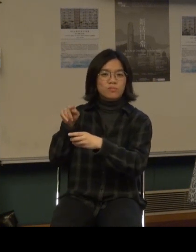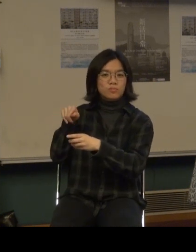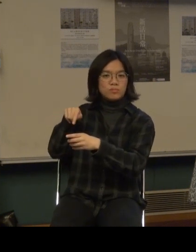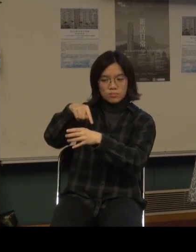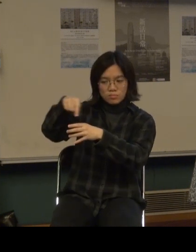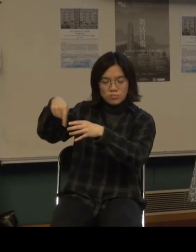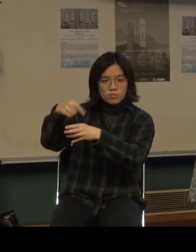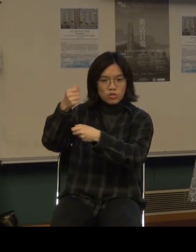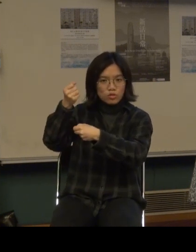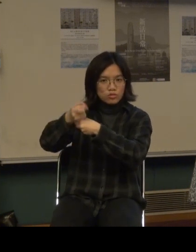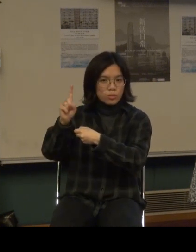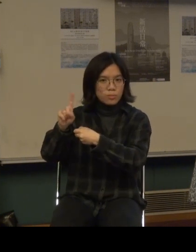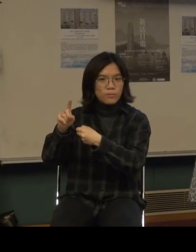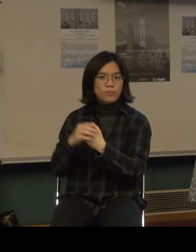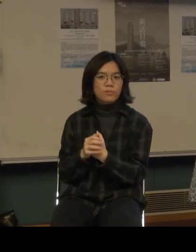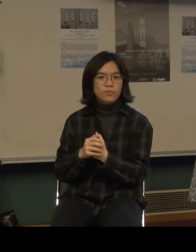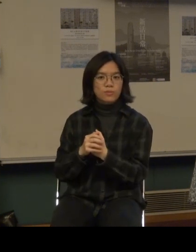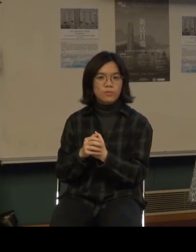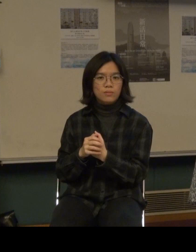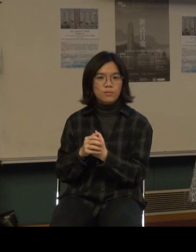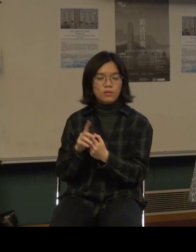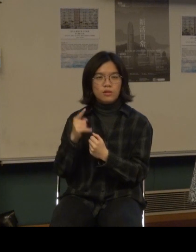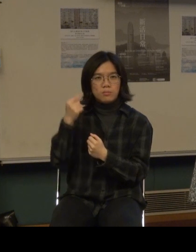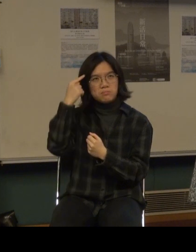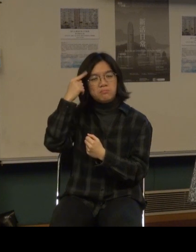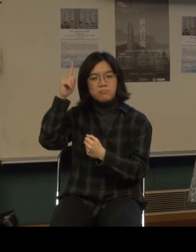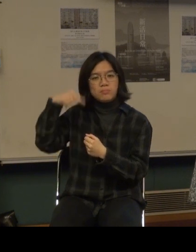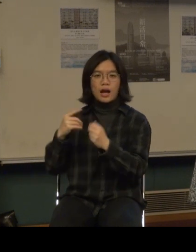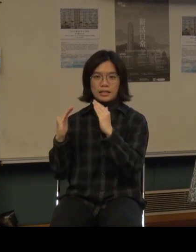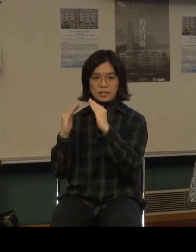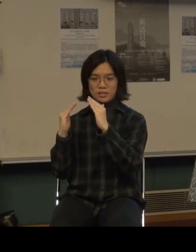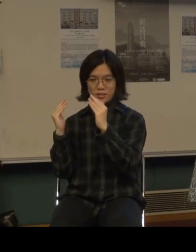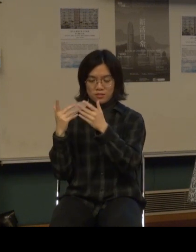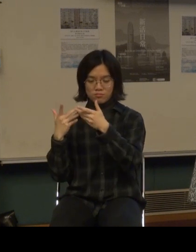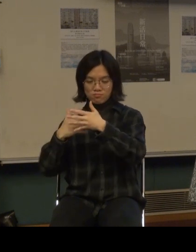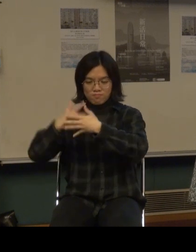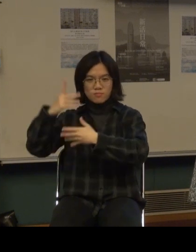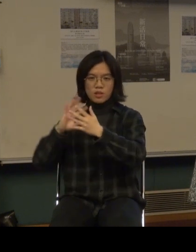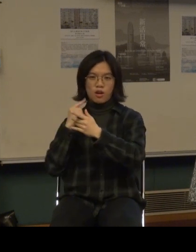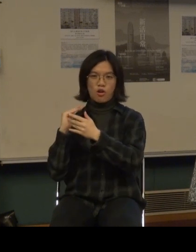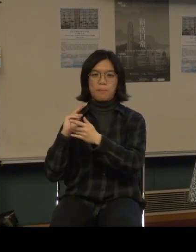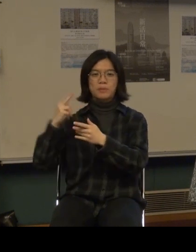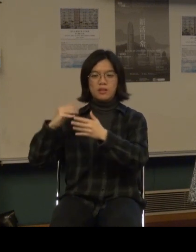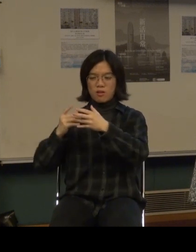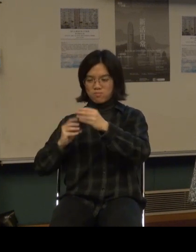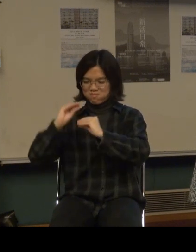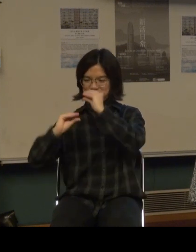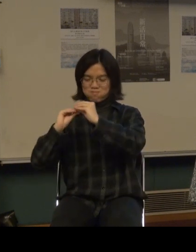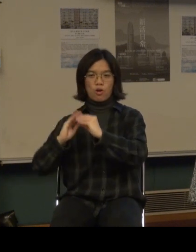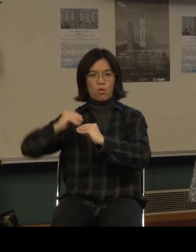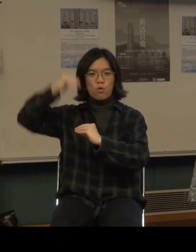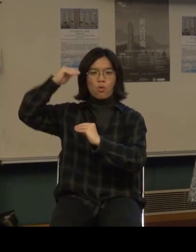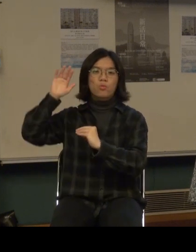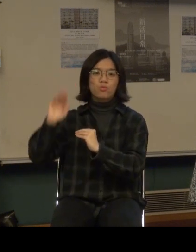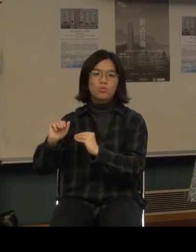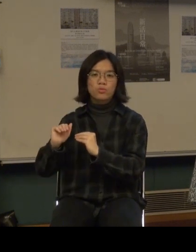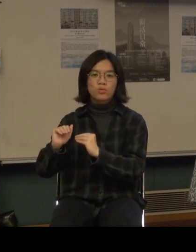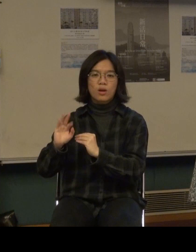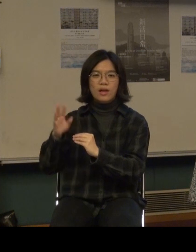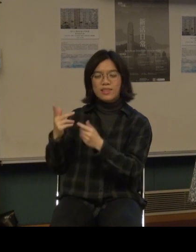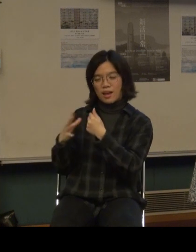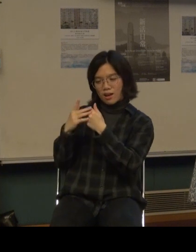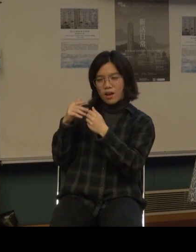些的開始做一些高層的建築物，但你會見到個外形都有少少古典的風格。在英國有一班